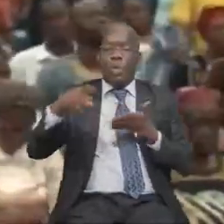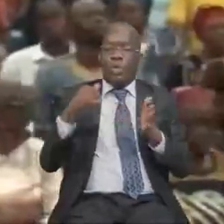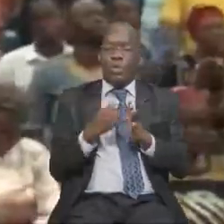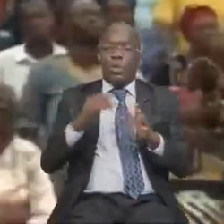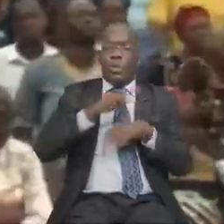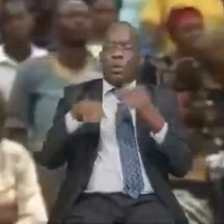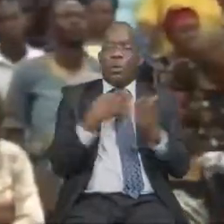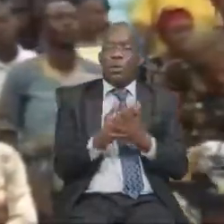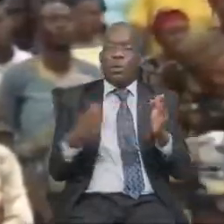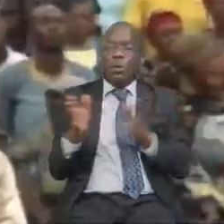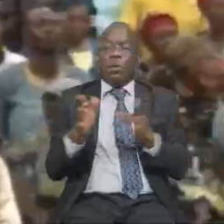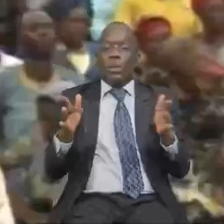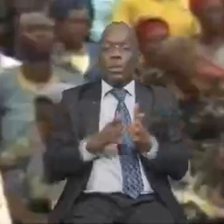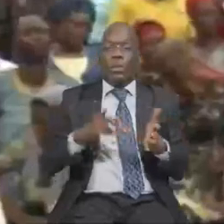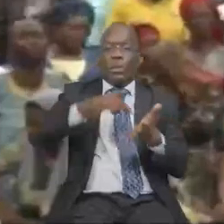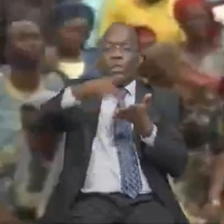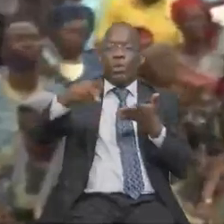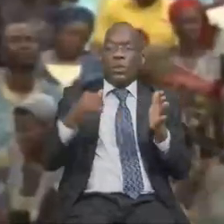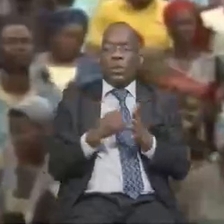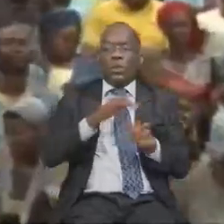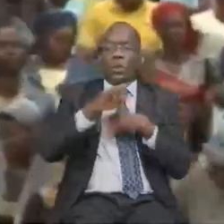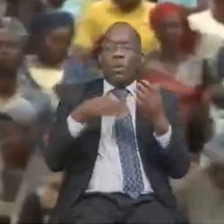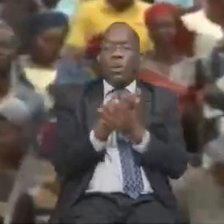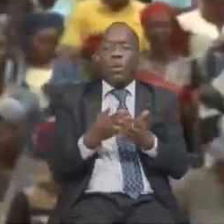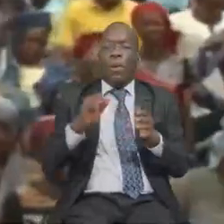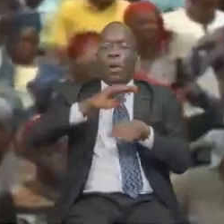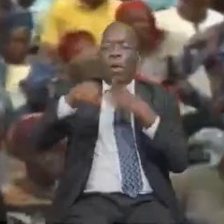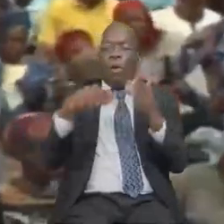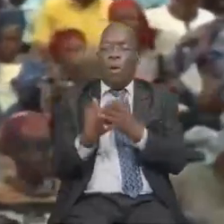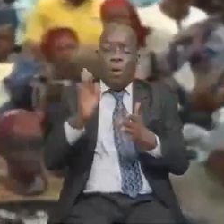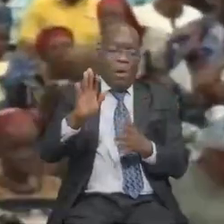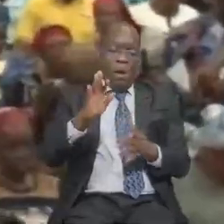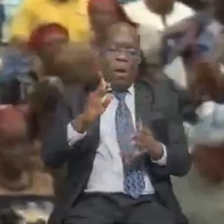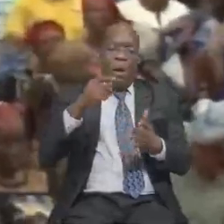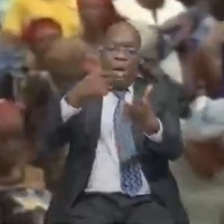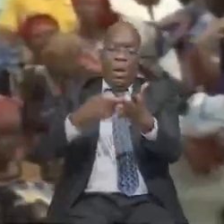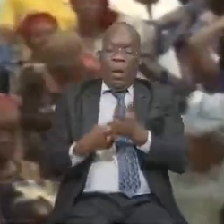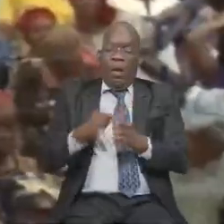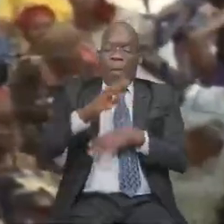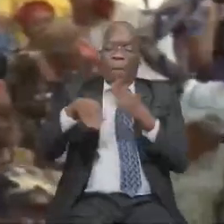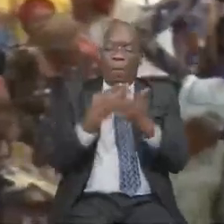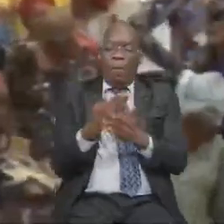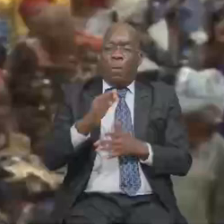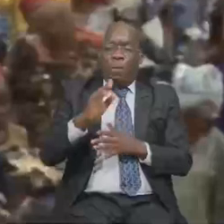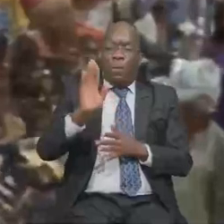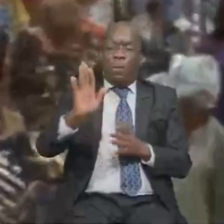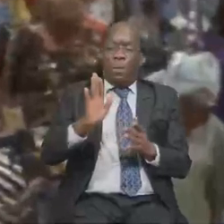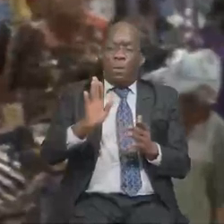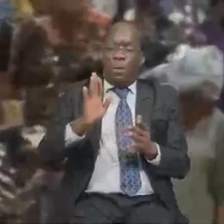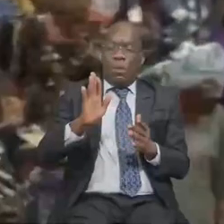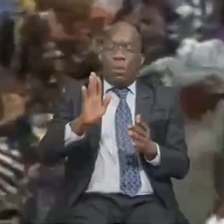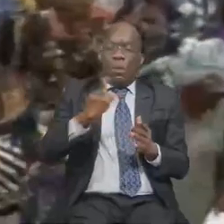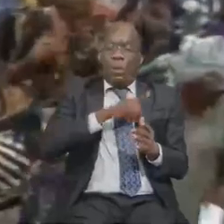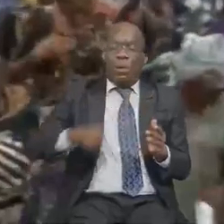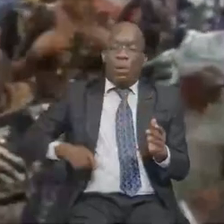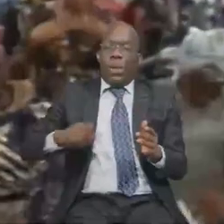Jésus a tout payé. Toute ta dette, toute ta condamnation. Il a souffert pour cela. Seigneur, je crois. Seigneur,